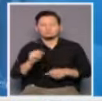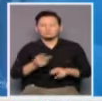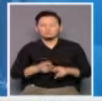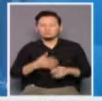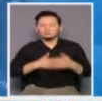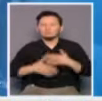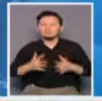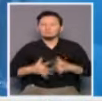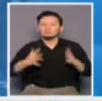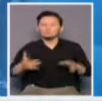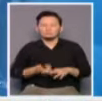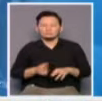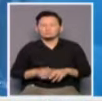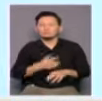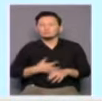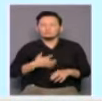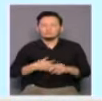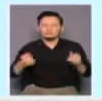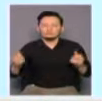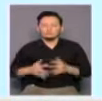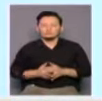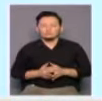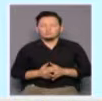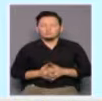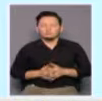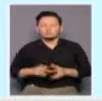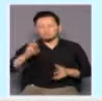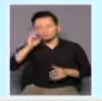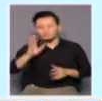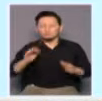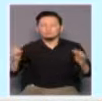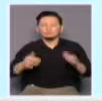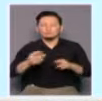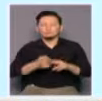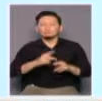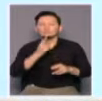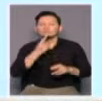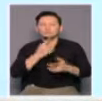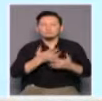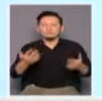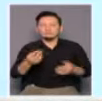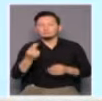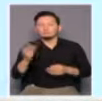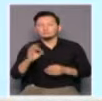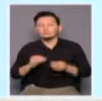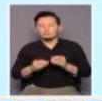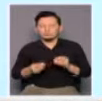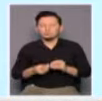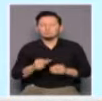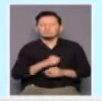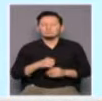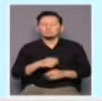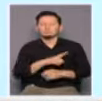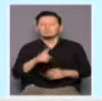өте үлкен маңызды шара. Үкіметтік емес ұйымдар көбінесе сондай қиыншылықпен кездеседі қаржы жағынан. Өздерінің